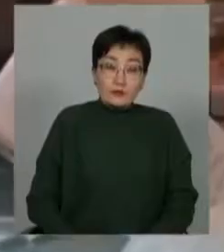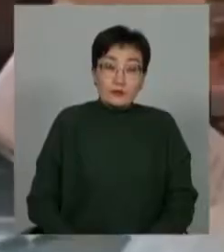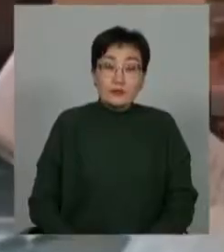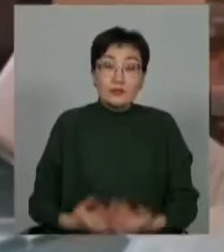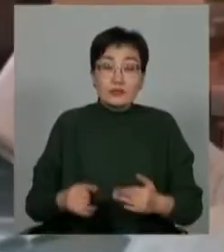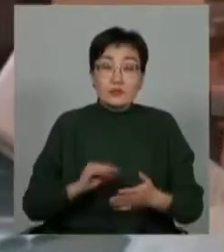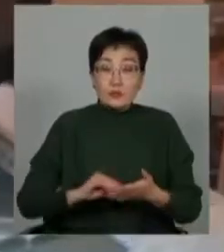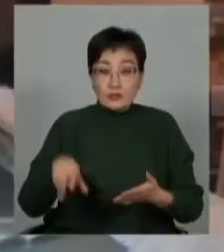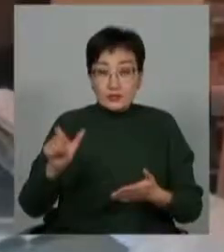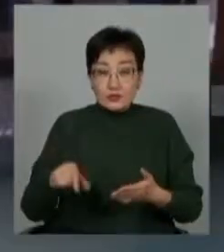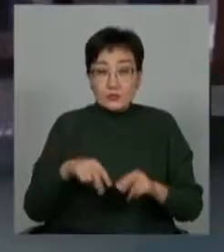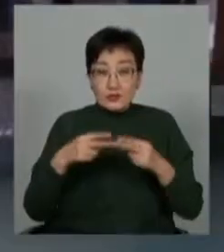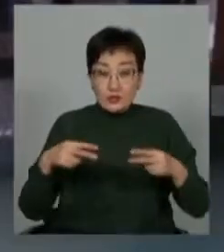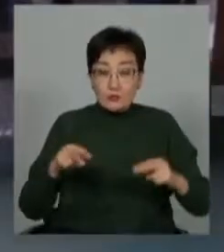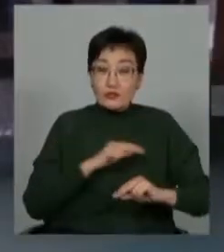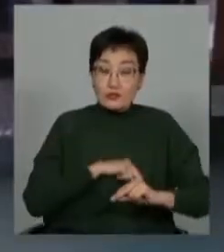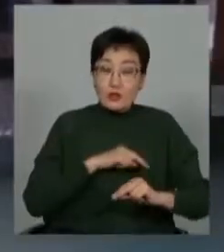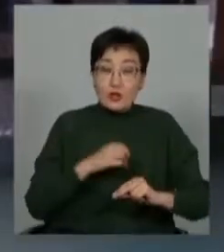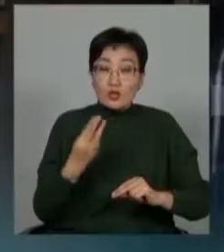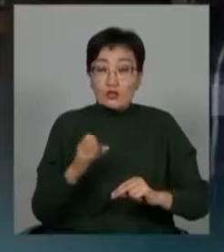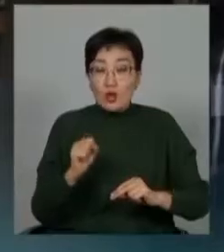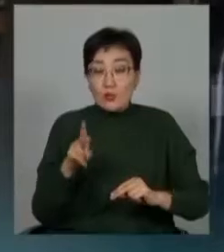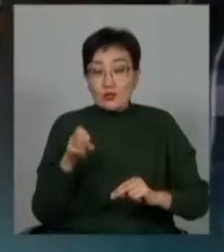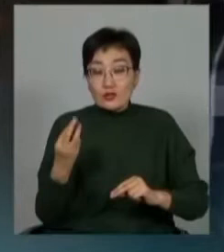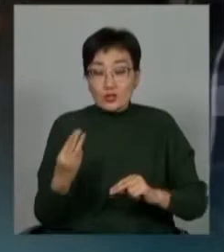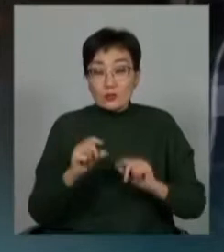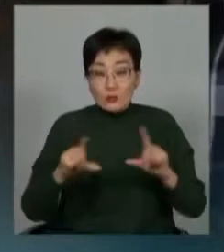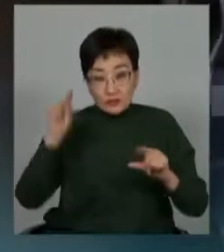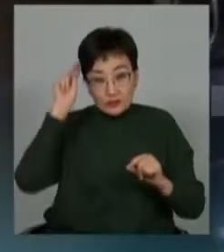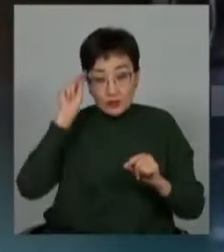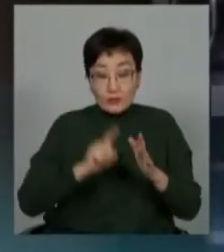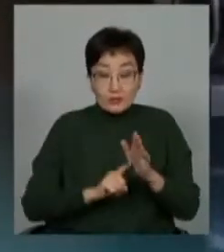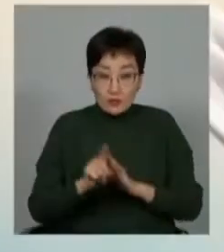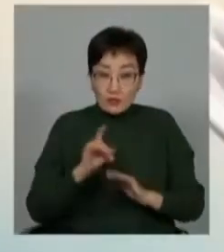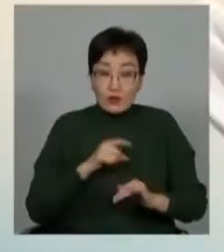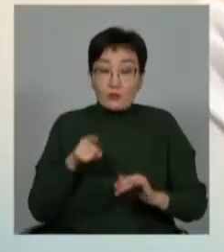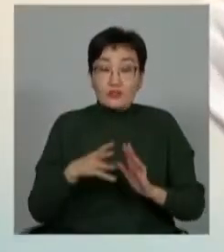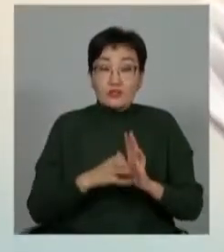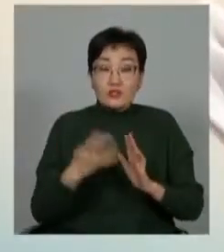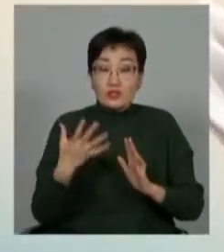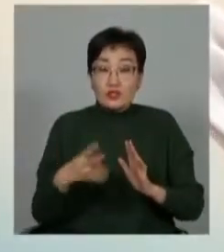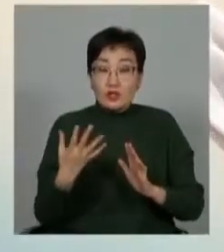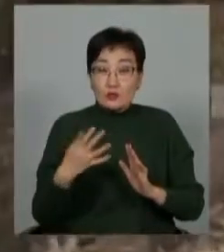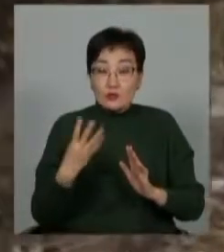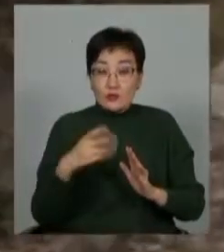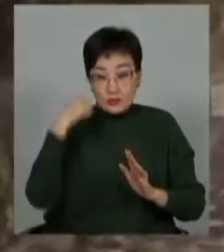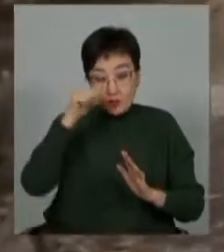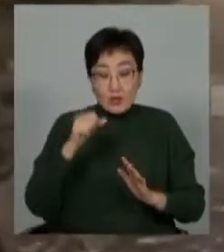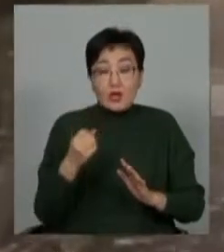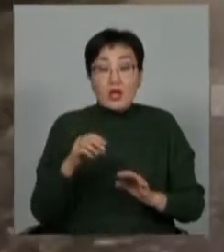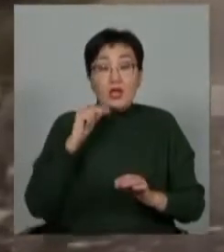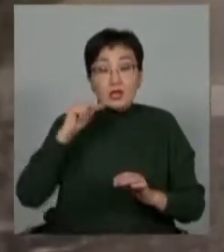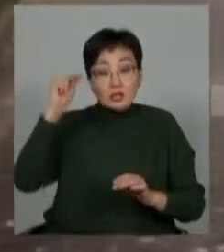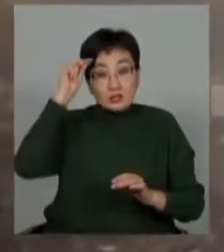Айта кетейік, жазушының әдеби қызметі Шәуешек гимназиясында оқып жүргенде басталды. 1954 жылы Шыңжаң